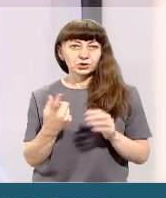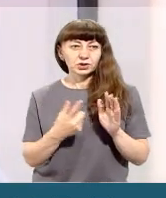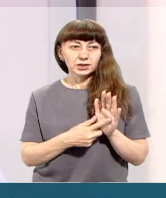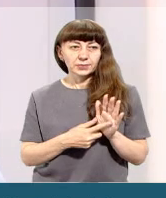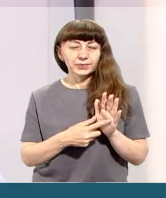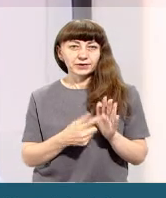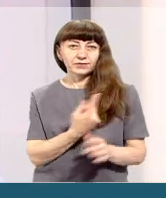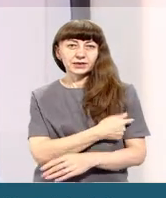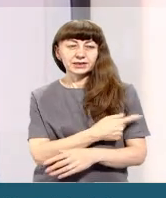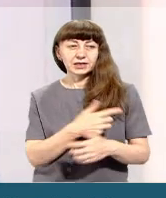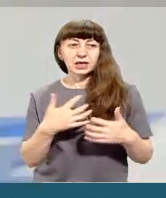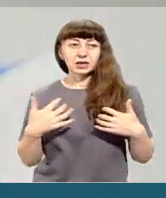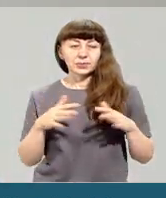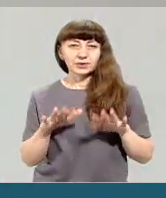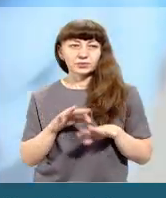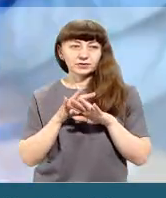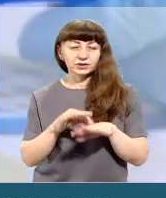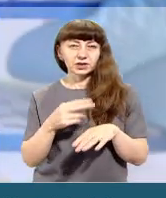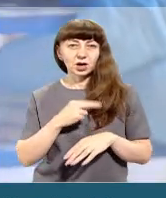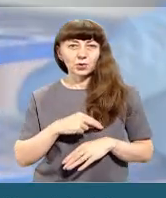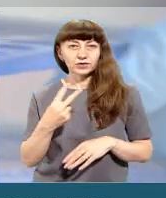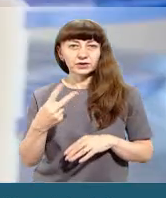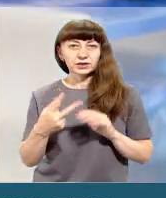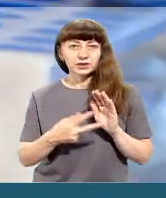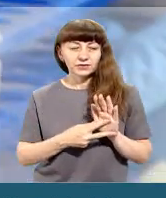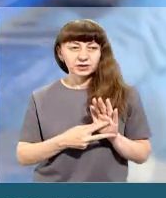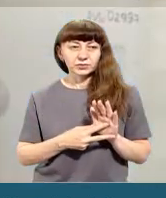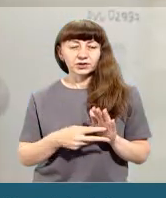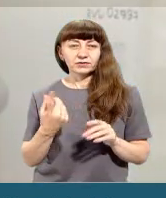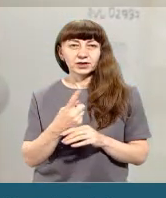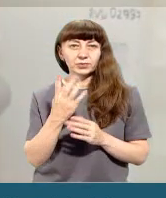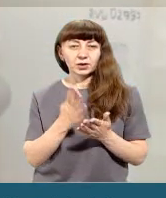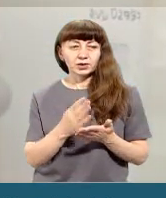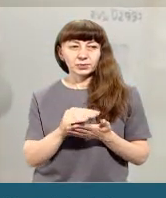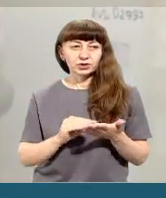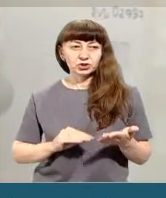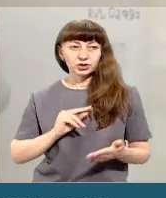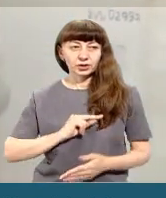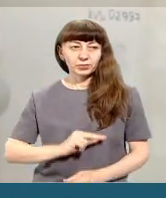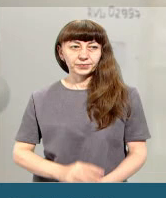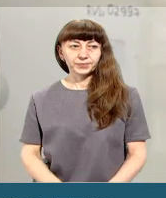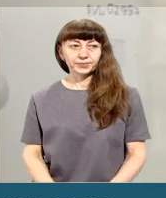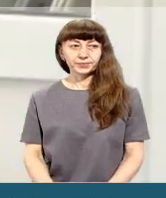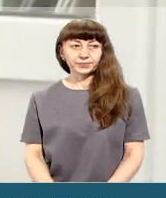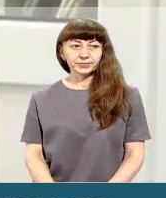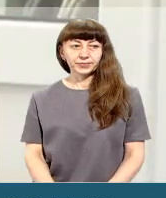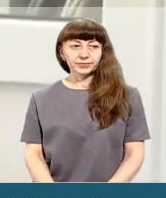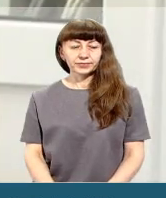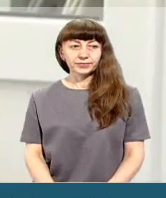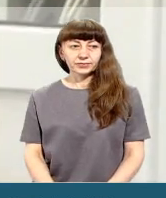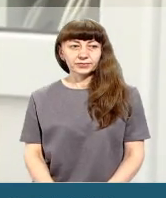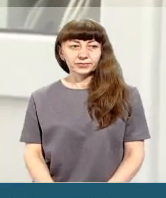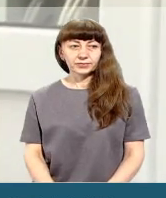207 ветеринарных пунктов проведены работы в 28. Работа в данном направлении продолжается. Маргарита Иванова, Алибек